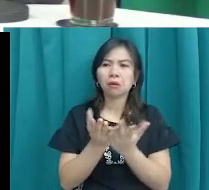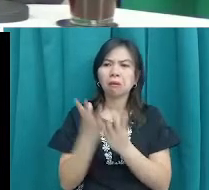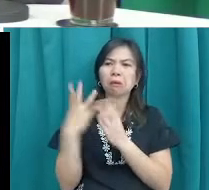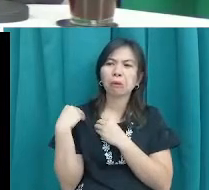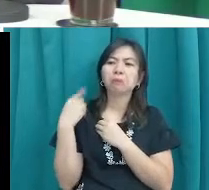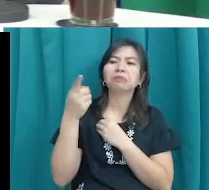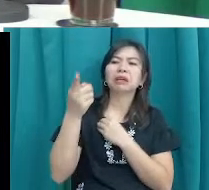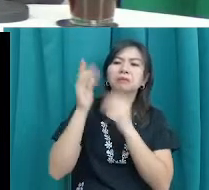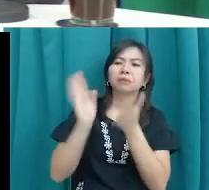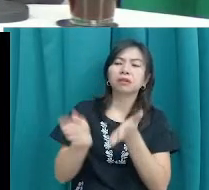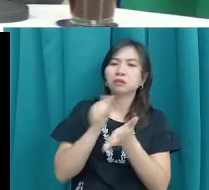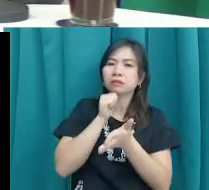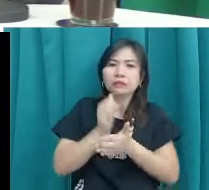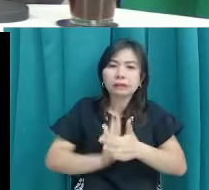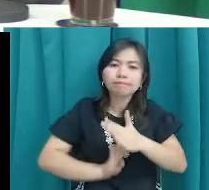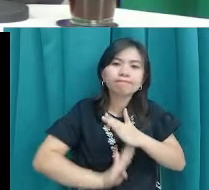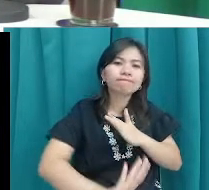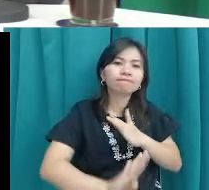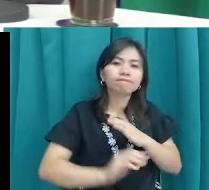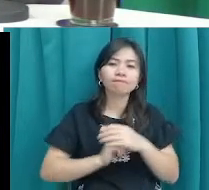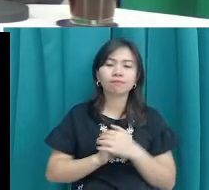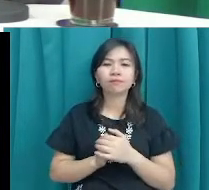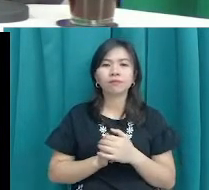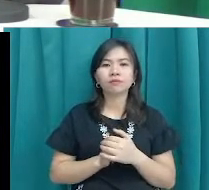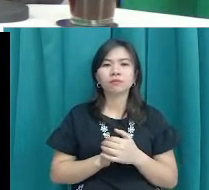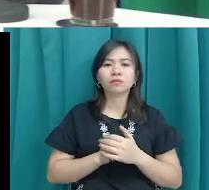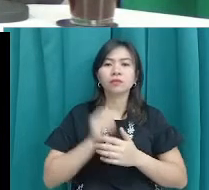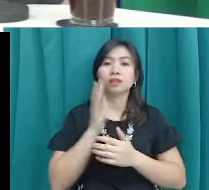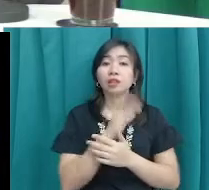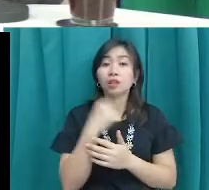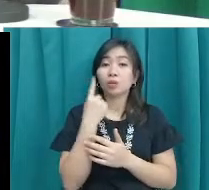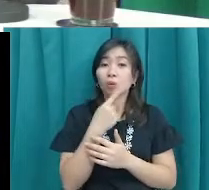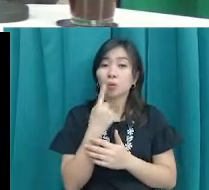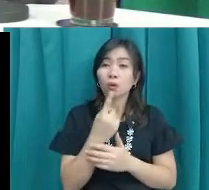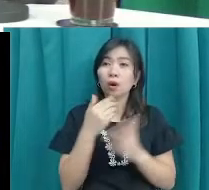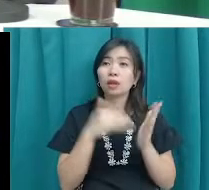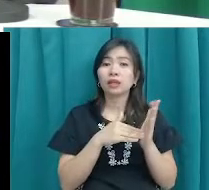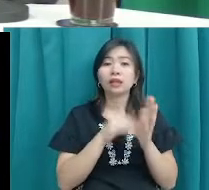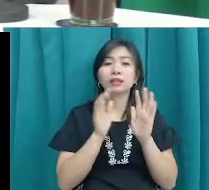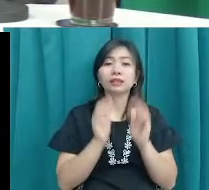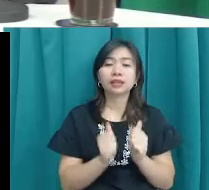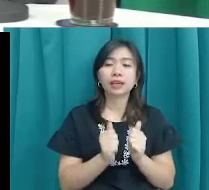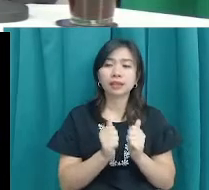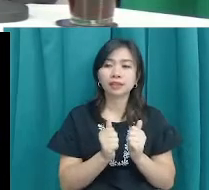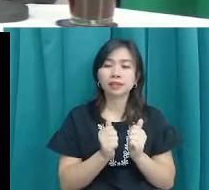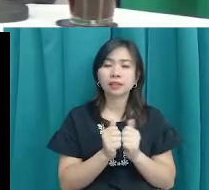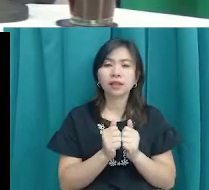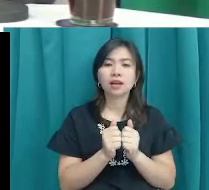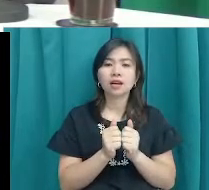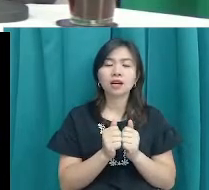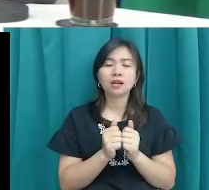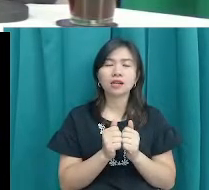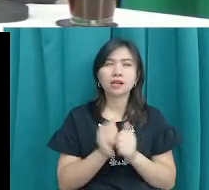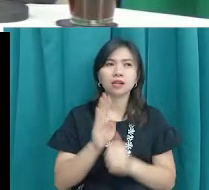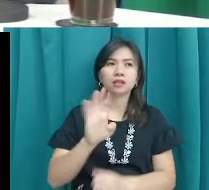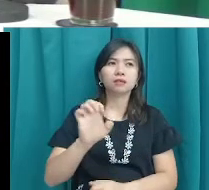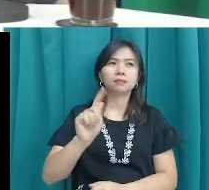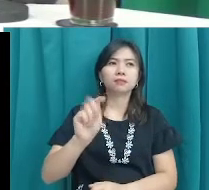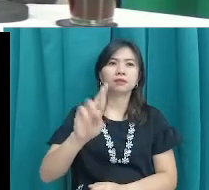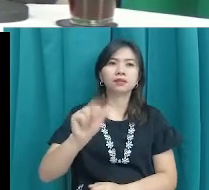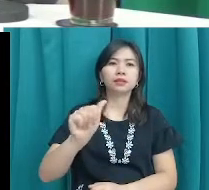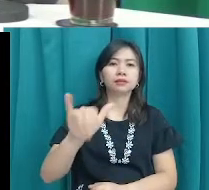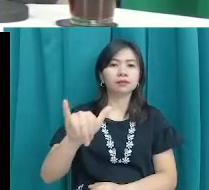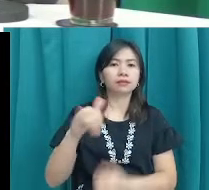kung sino, kung saan, or kung sino, kung kanino mapagkakalulo ang Panginoon, o ipagkakalulo ang Panginoong